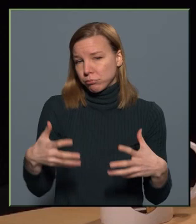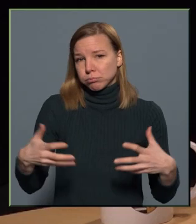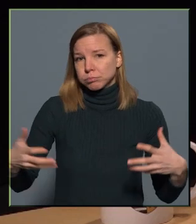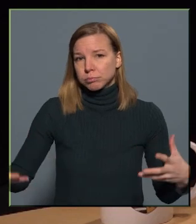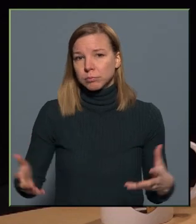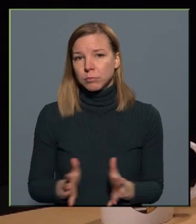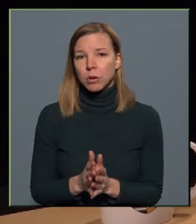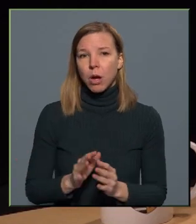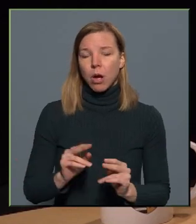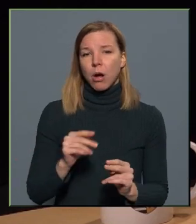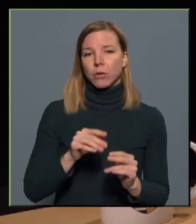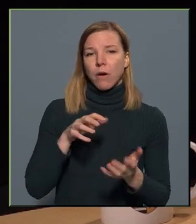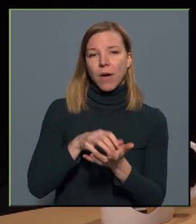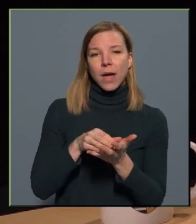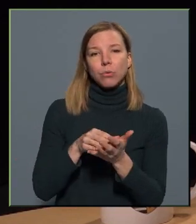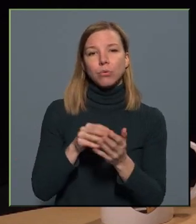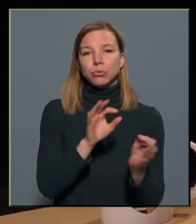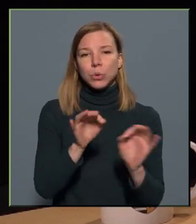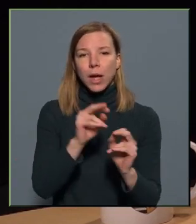felé fordulás